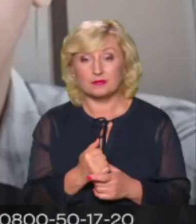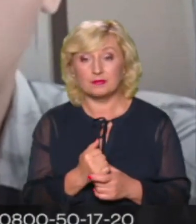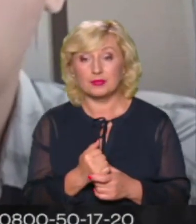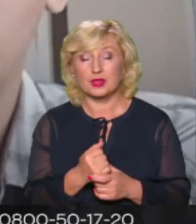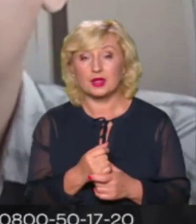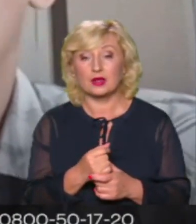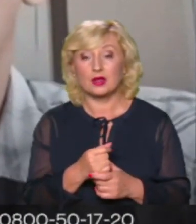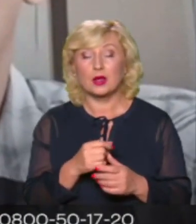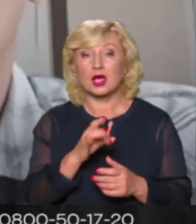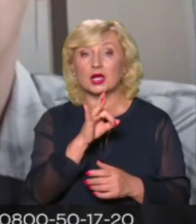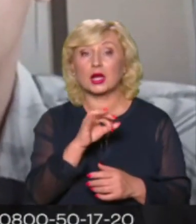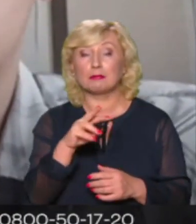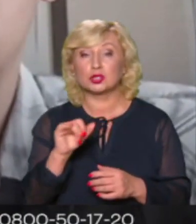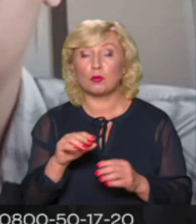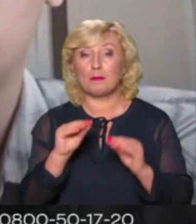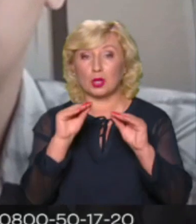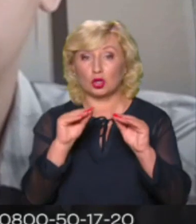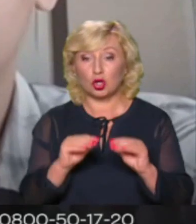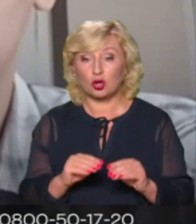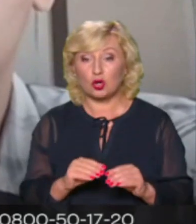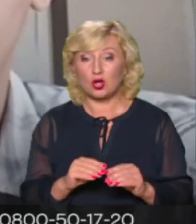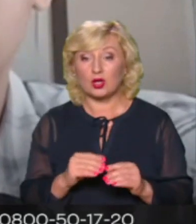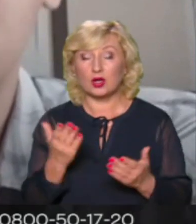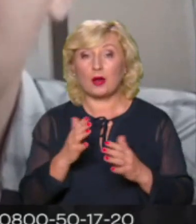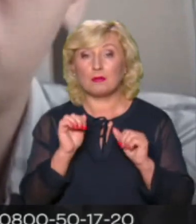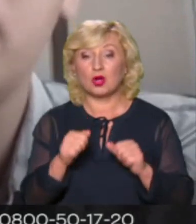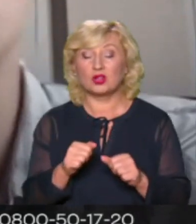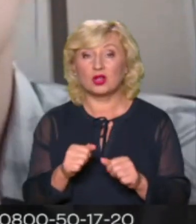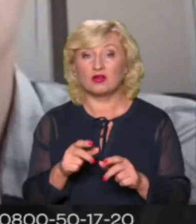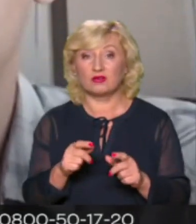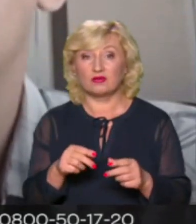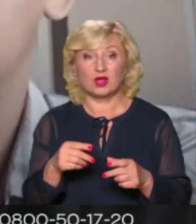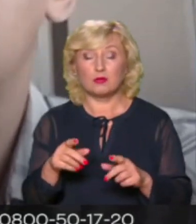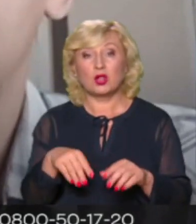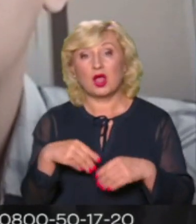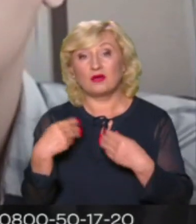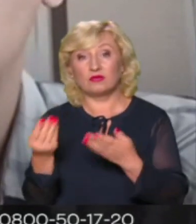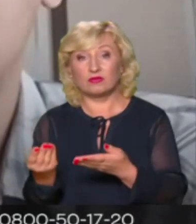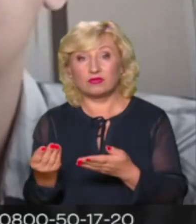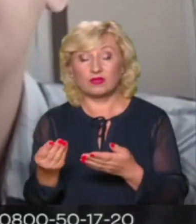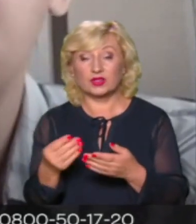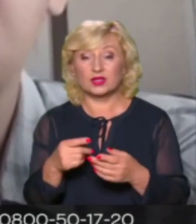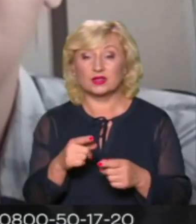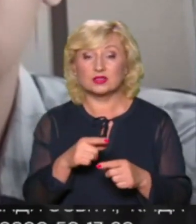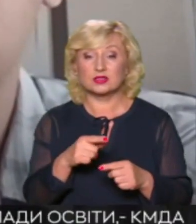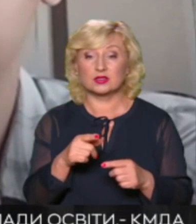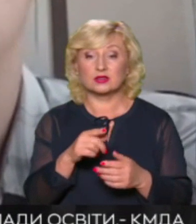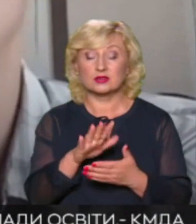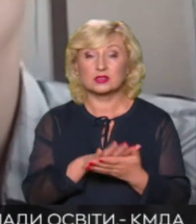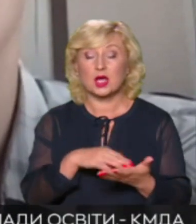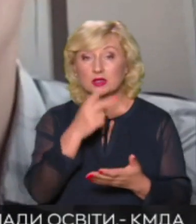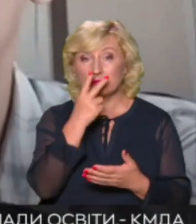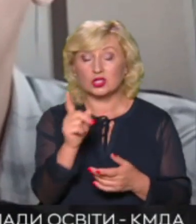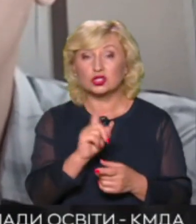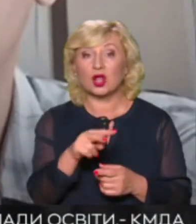Римському протоколі, щодо, яка могла його видати, могла не видати. Ці всі доготанці йшли, зараз бачимо, що